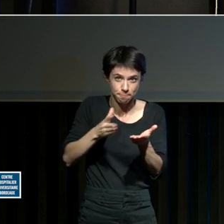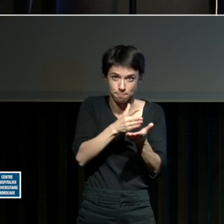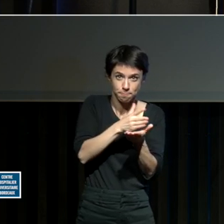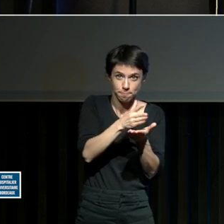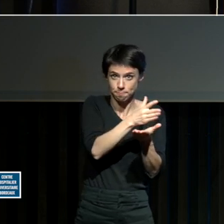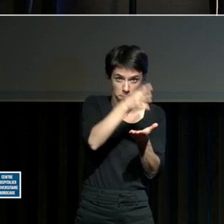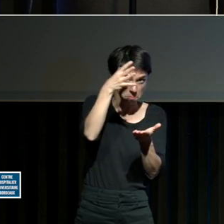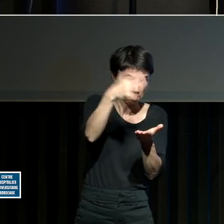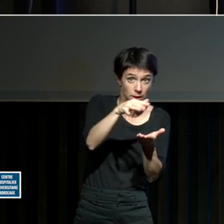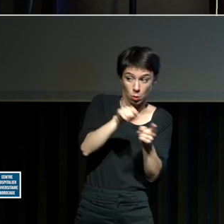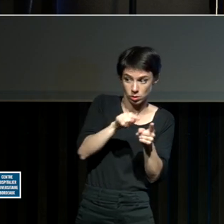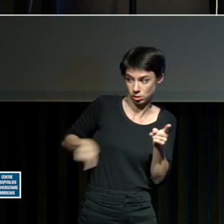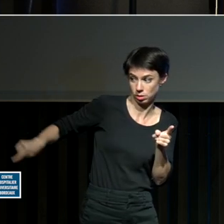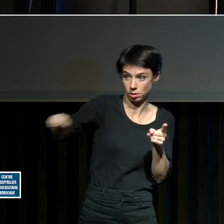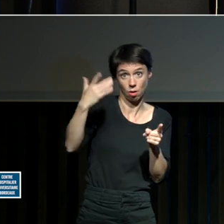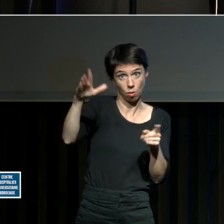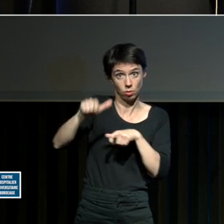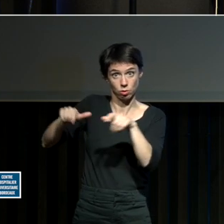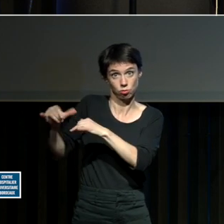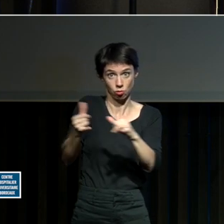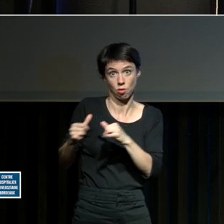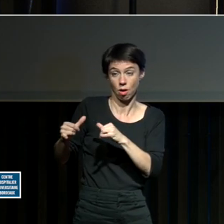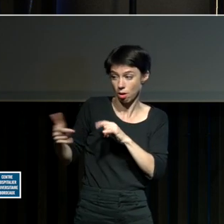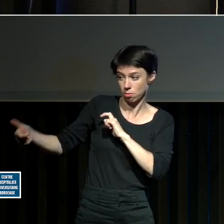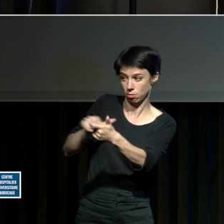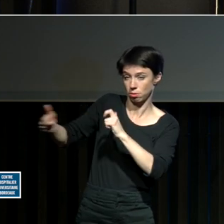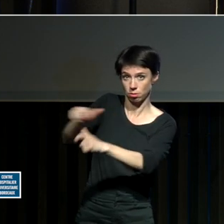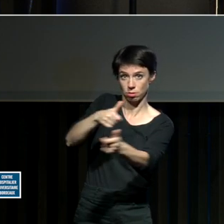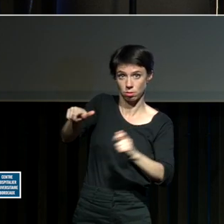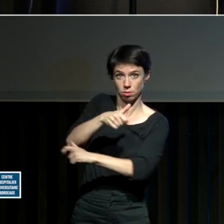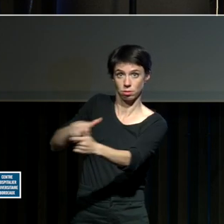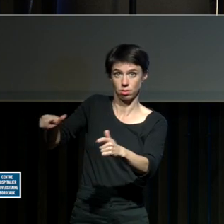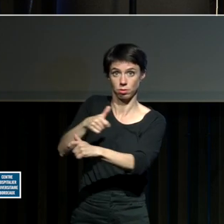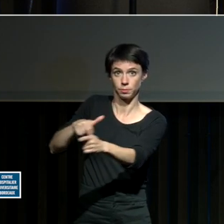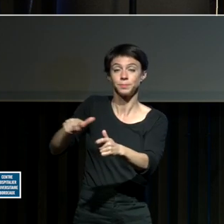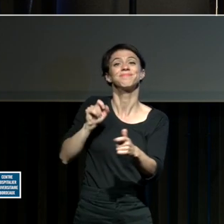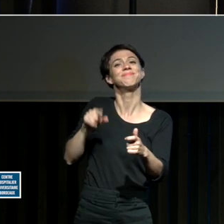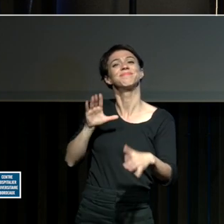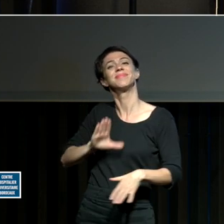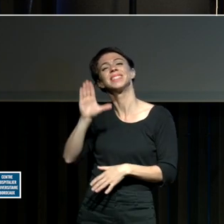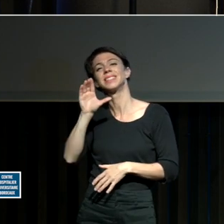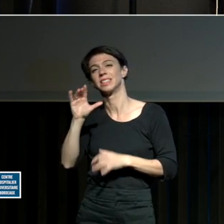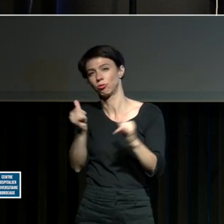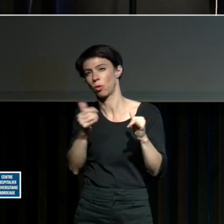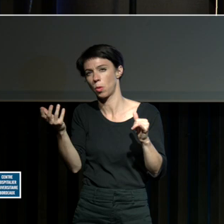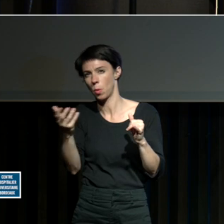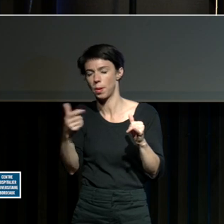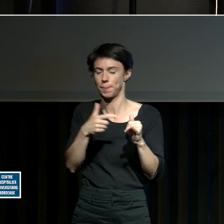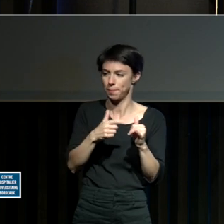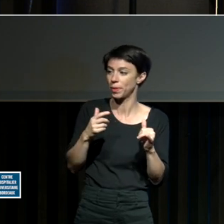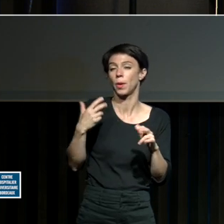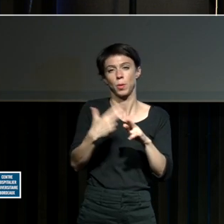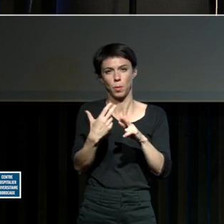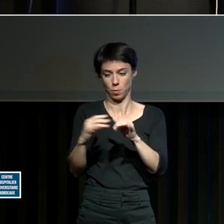autres joueurs. Et une caractéristique importante, c'est que ce sont des jeux persistants,